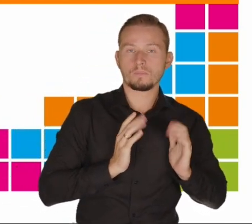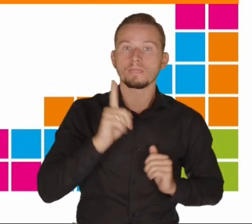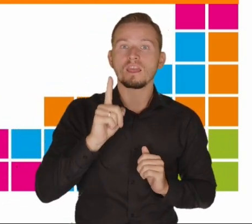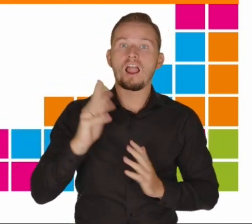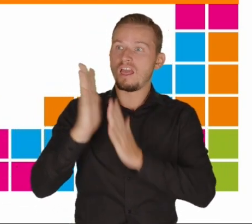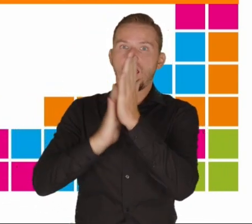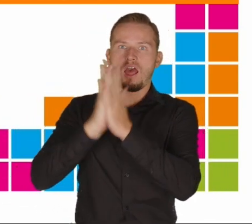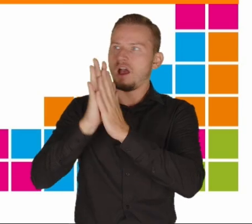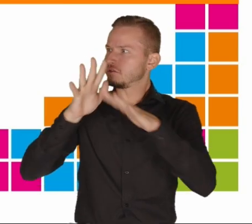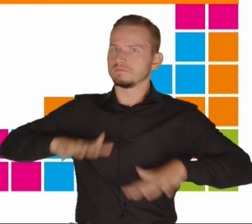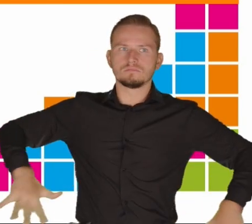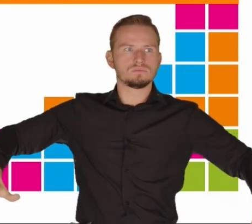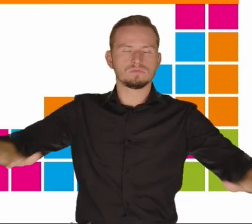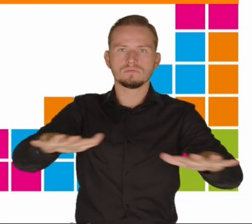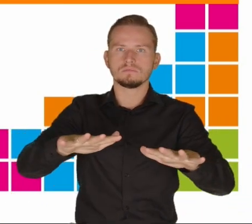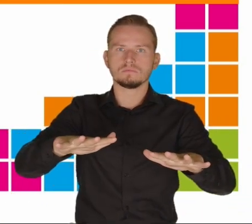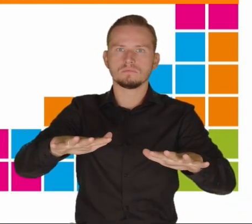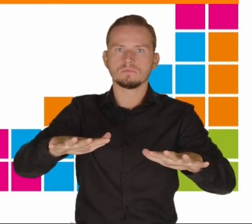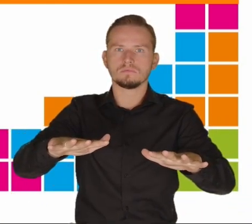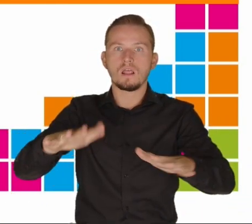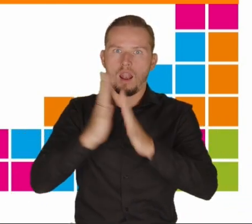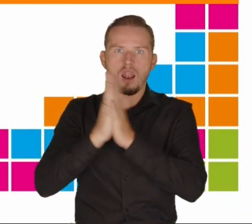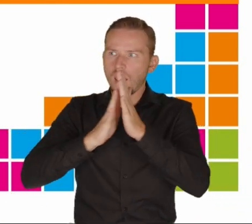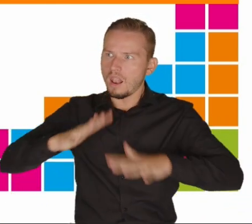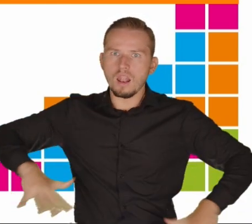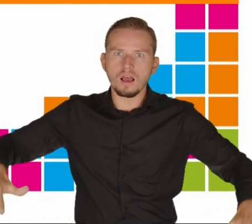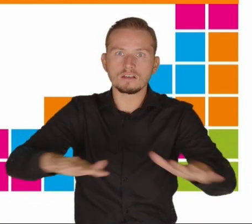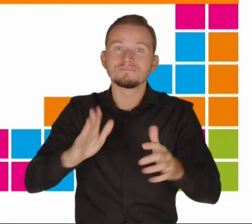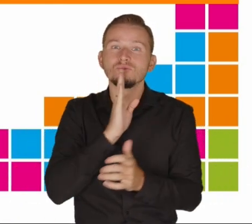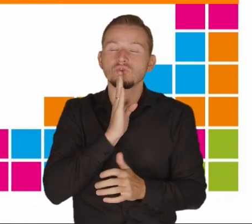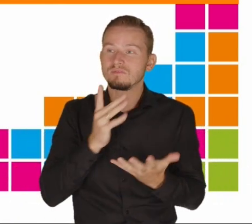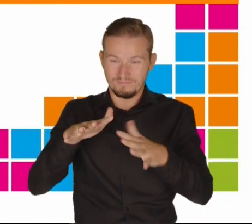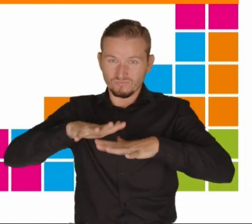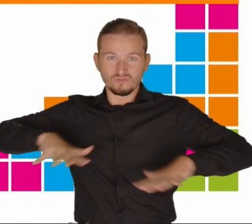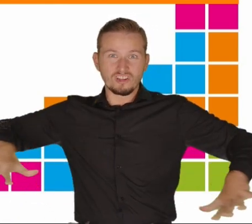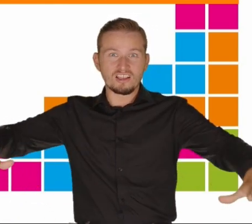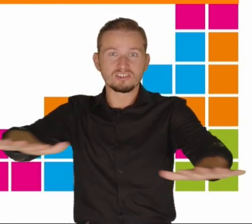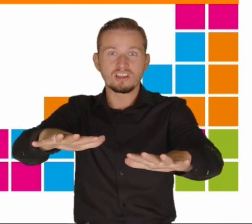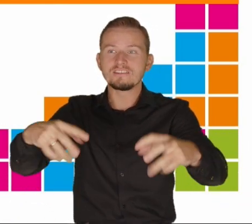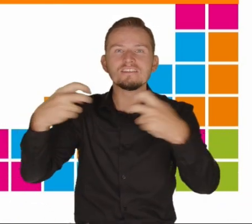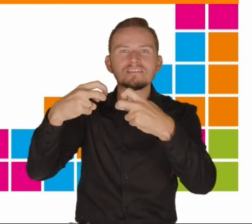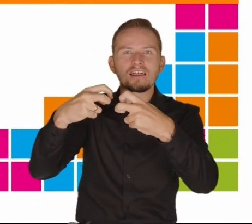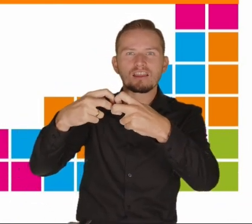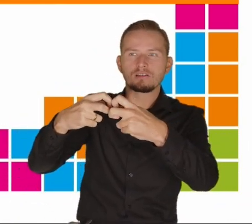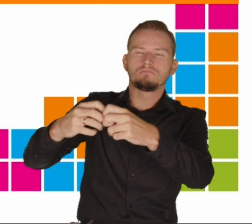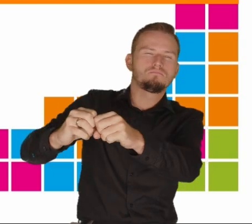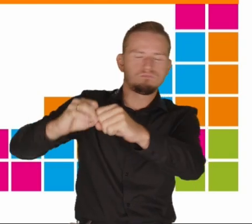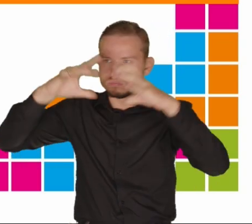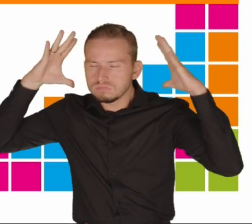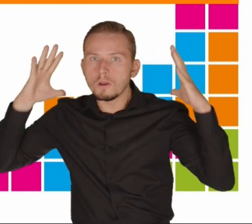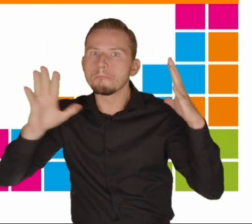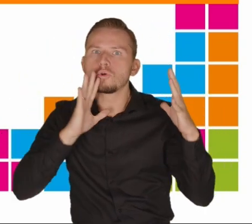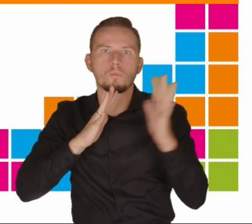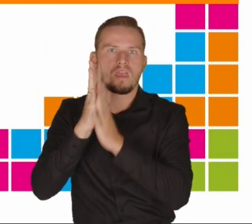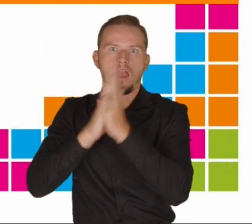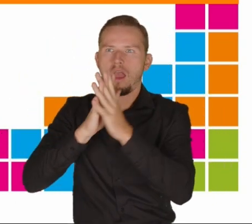wokół nas. To nie jest przestrzeń, którą my jesteśmy w stanie w jakiś wyraźny sposób, przestrzeń internetu, to nie jest przestrzeń, którą my jesteśmy w stanie w